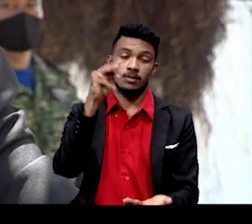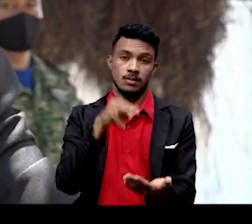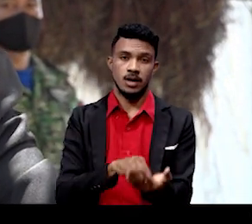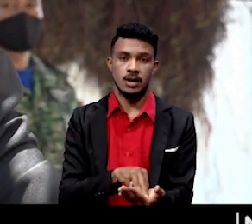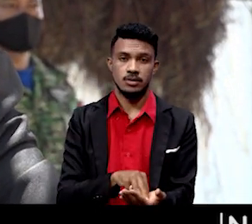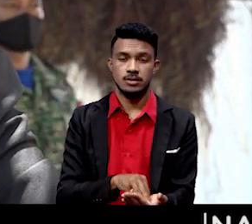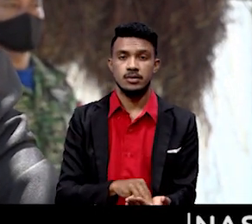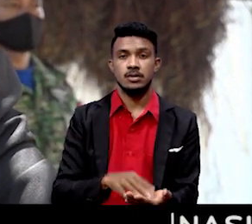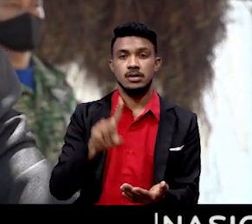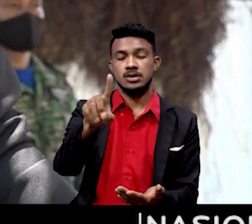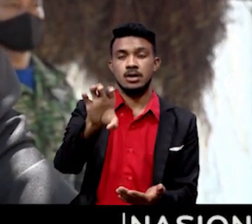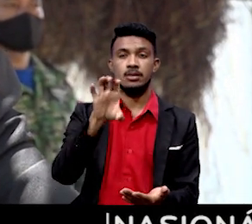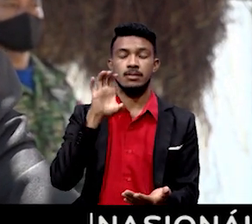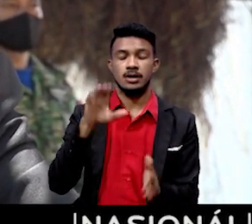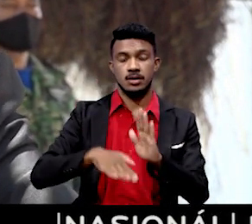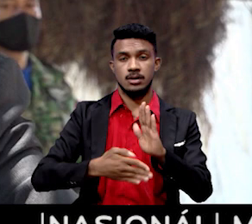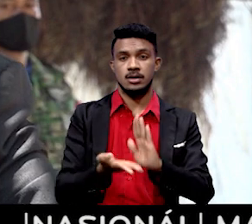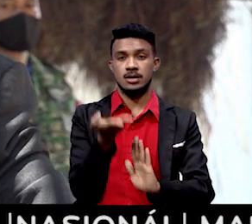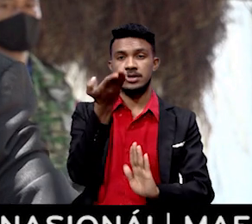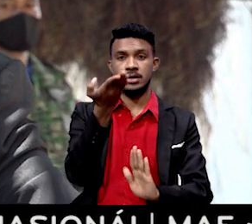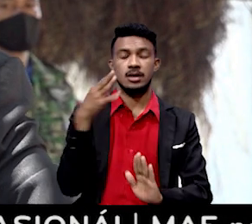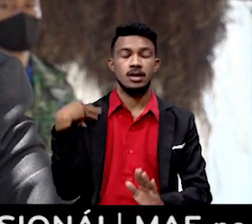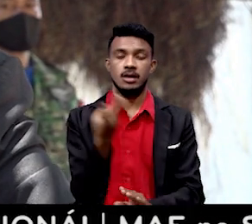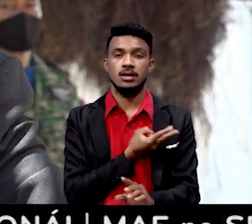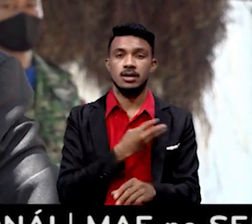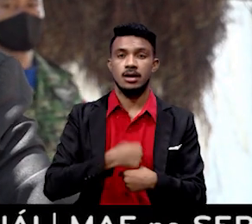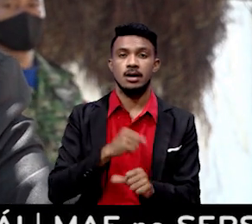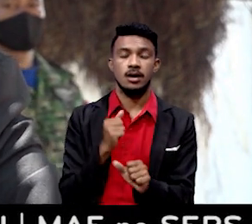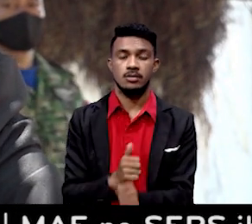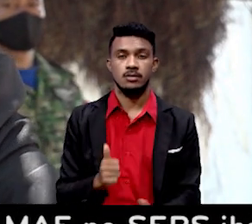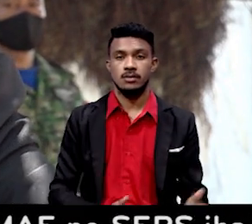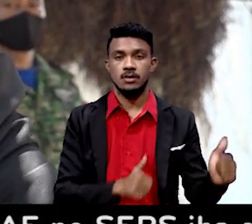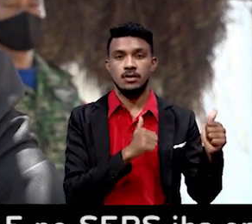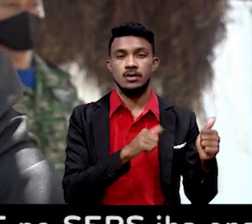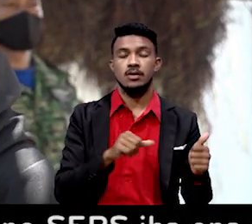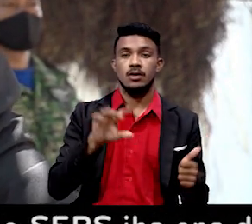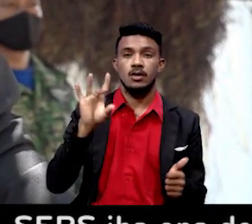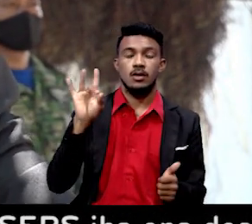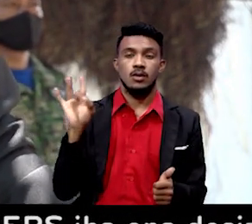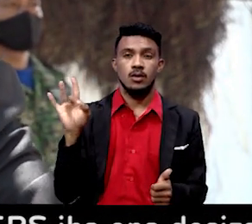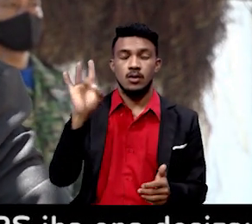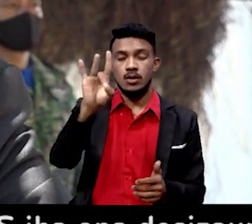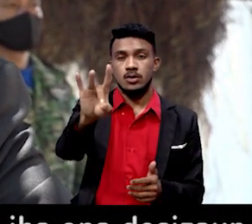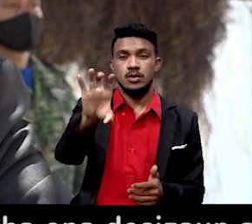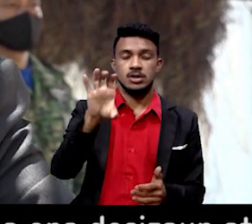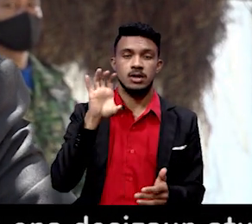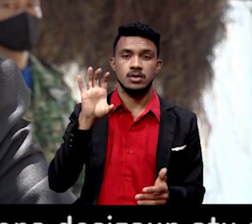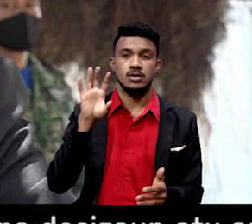1.100.000 resim. Ita implementana 800.000 resim. Ita si hela